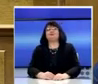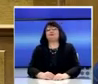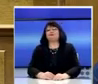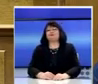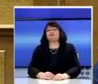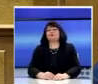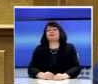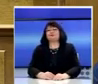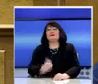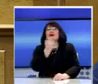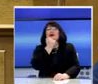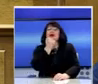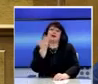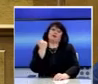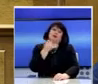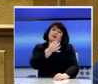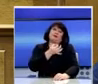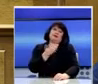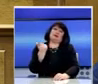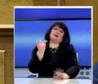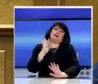Δεν έχετε κάνει λάθη.